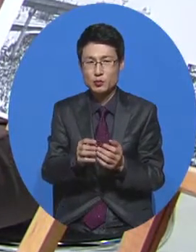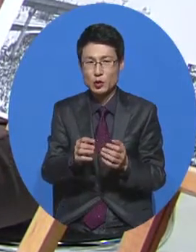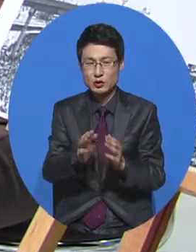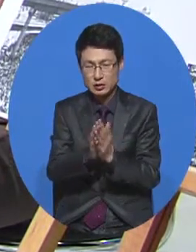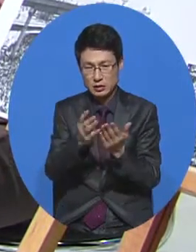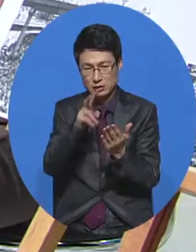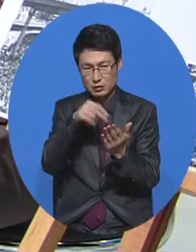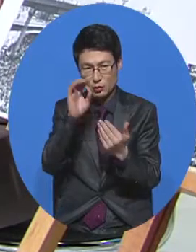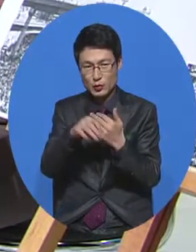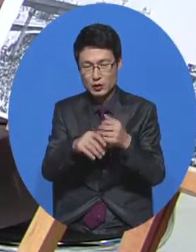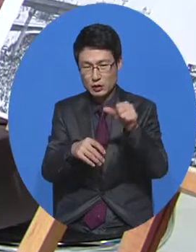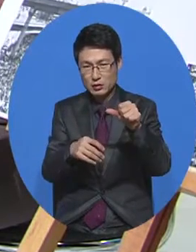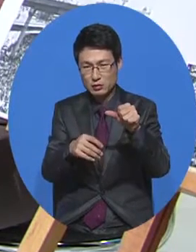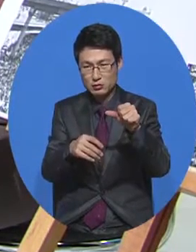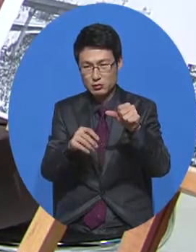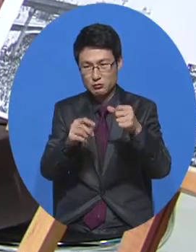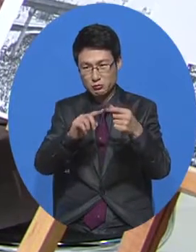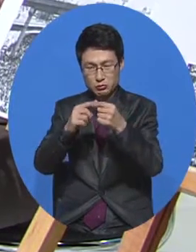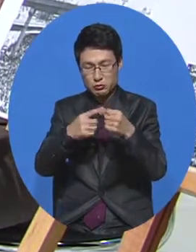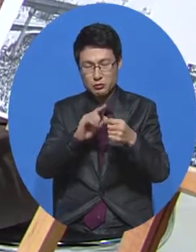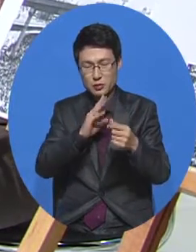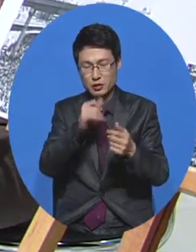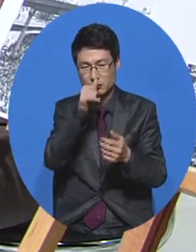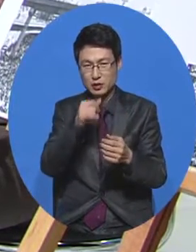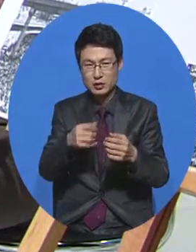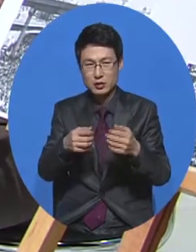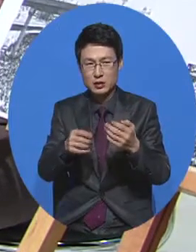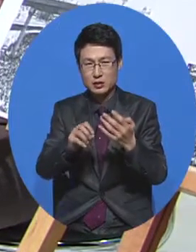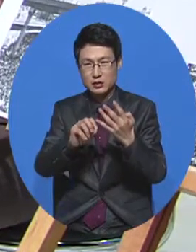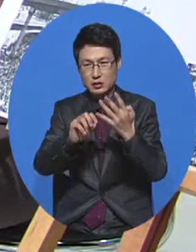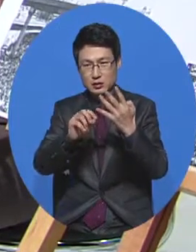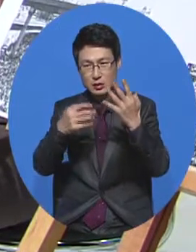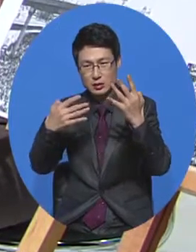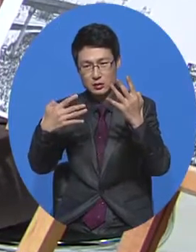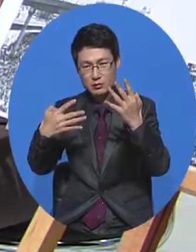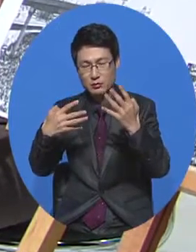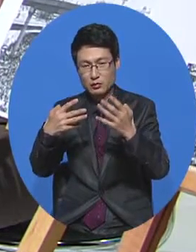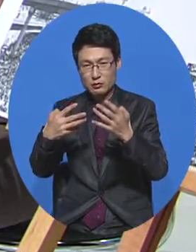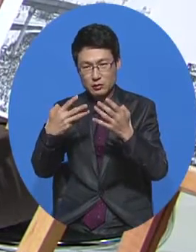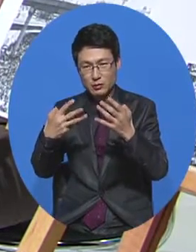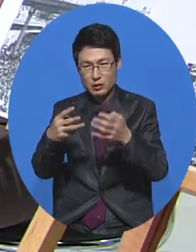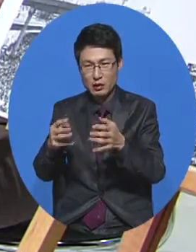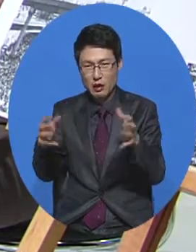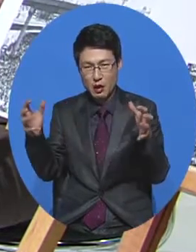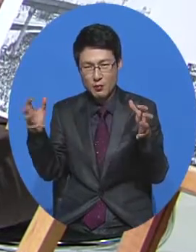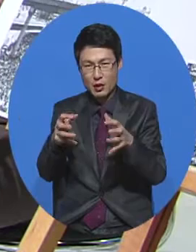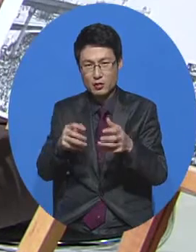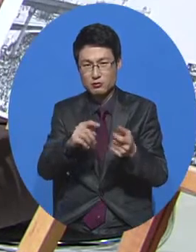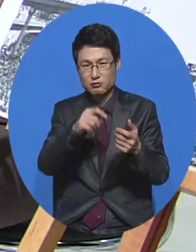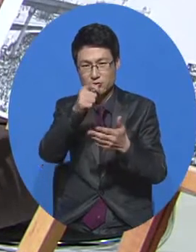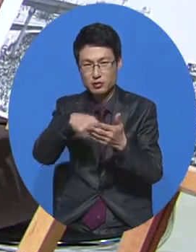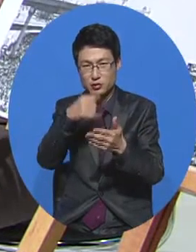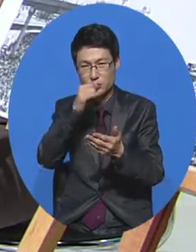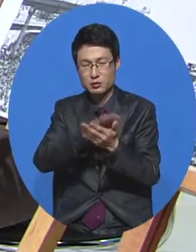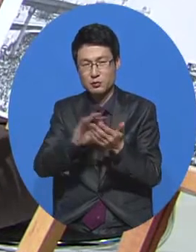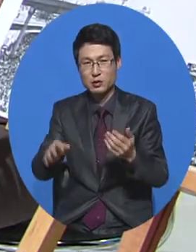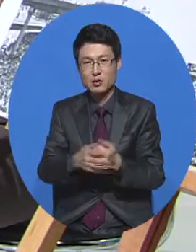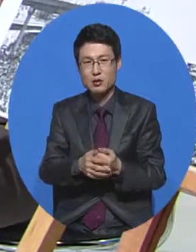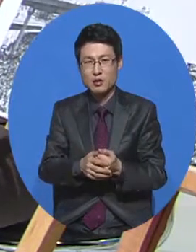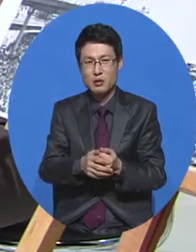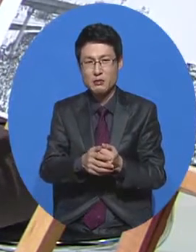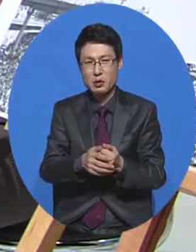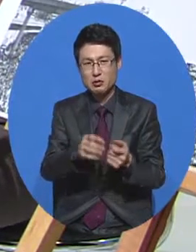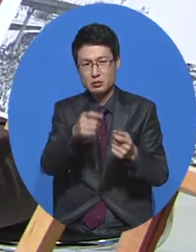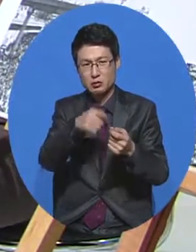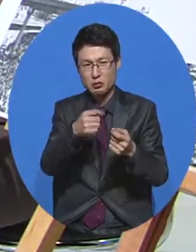기술 되어있더군요 그것도 4 3 관련되서 한꺼번에 다루어 지고 있었던 걸 제가 본거 같은데요 그 분량도